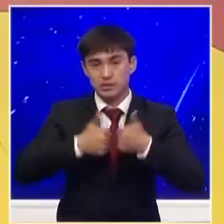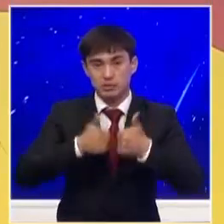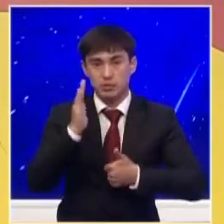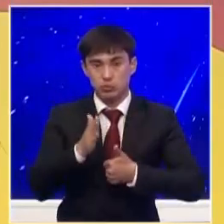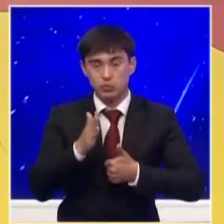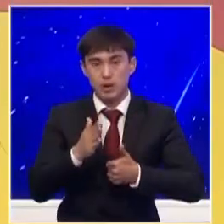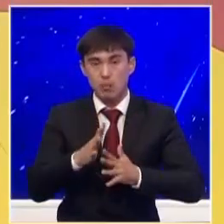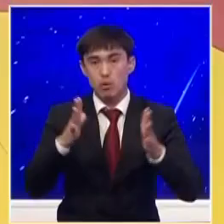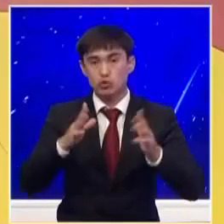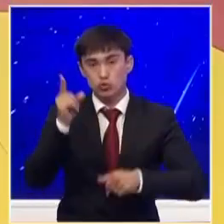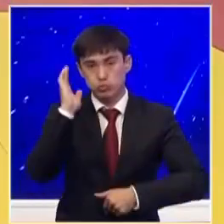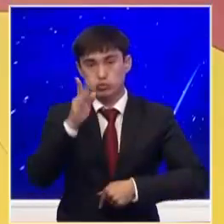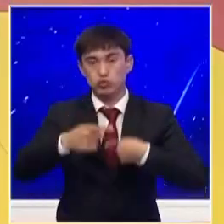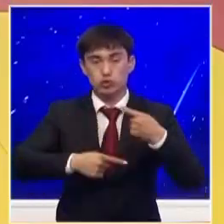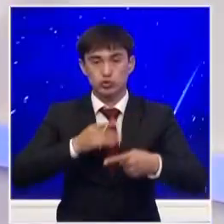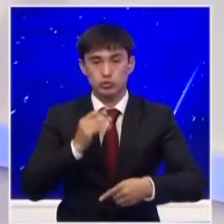Их ждет большое будущее.